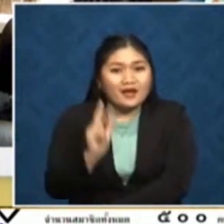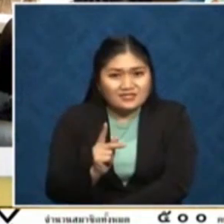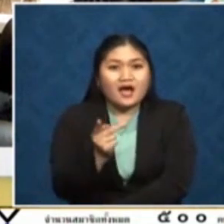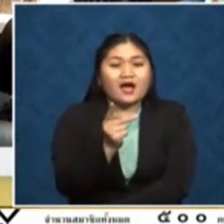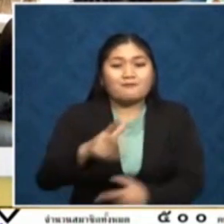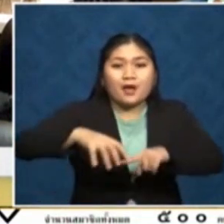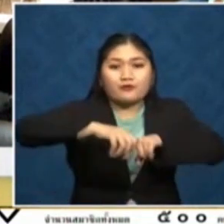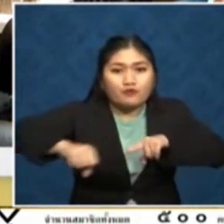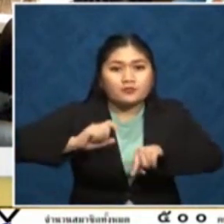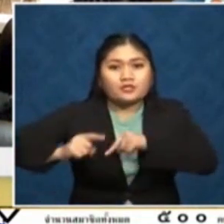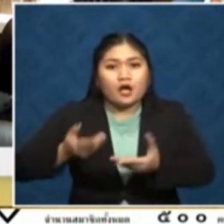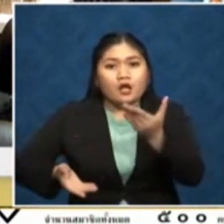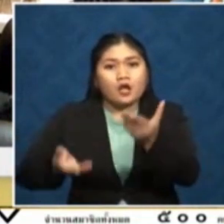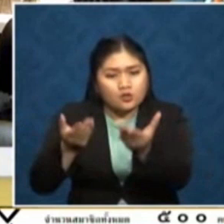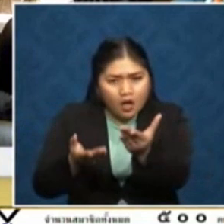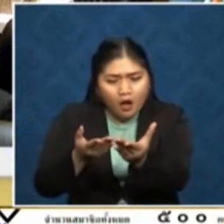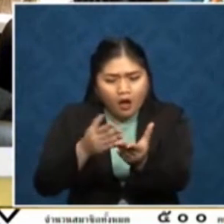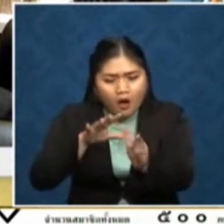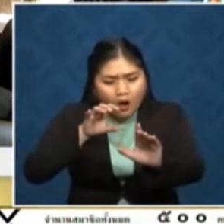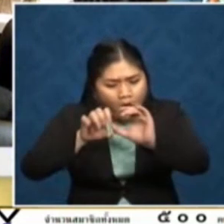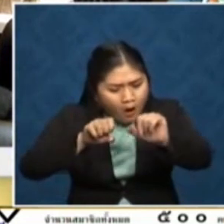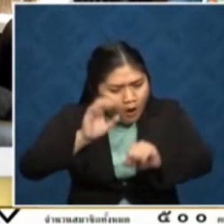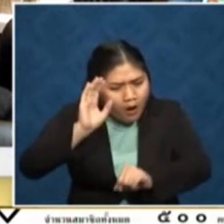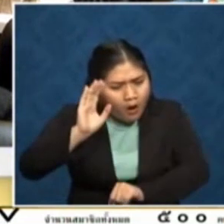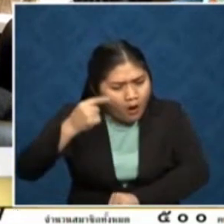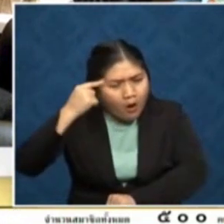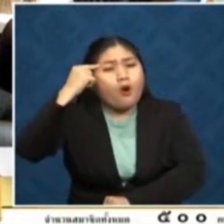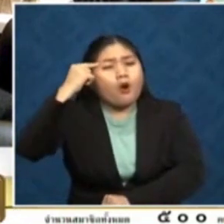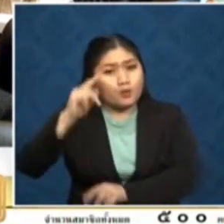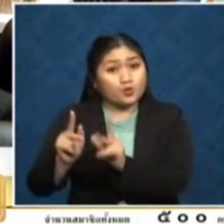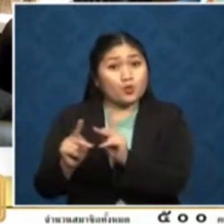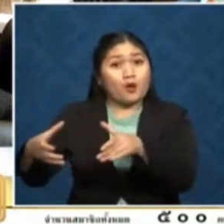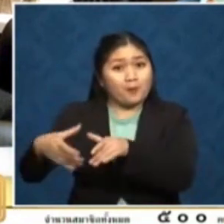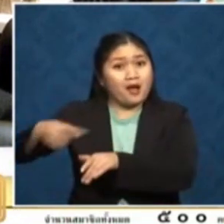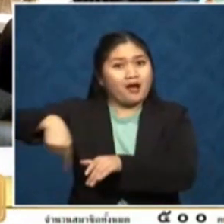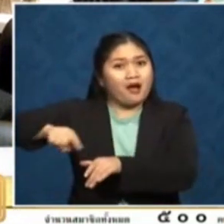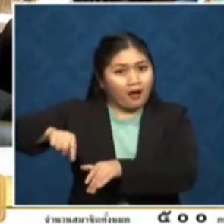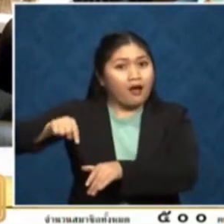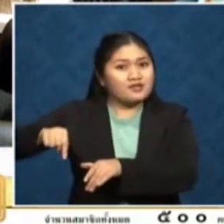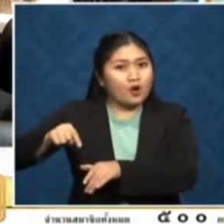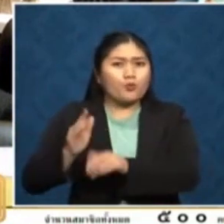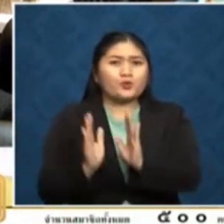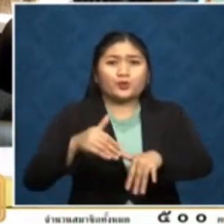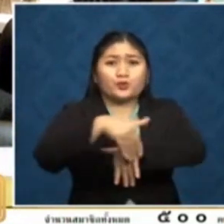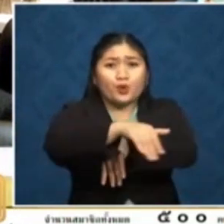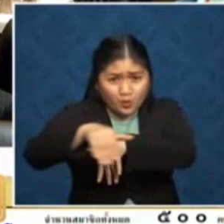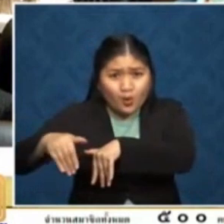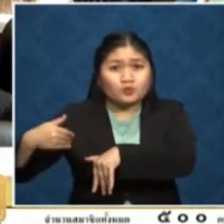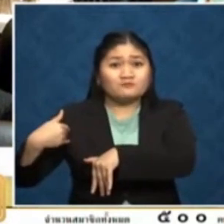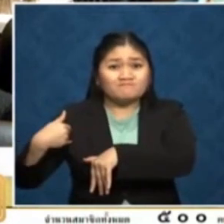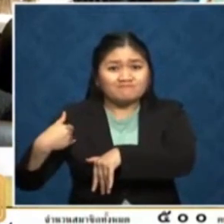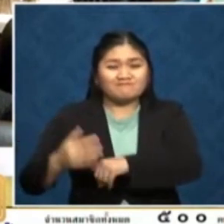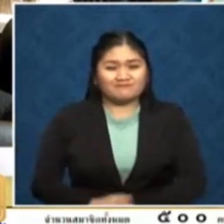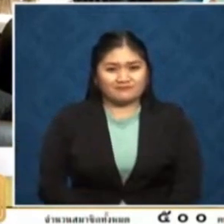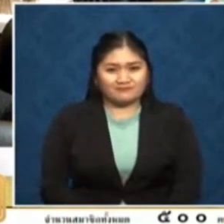างผมเองกับท่านประธานในสมัยก่อนก็ได้เคยนั่งในพ.ร.บ.กัญชากระท่อมด้วยกันก็จะสังเกตว่าเพื่อนสม